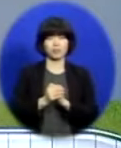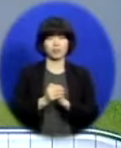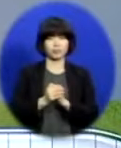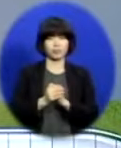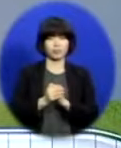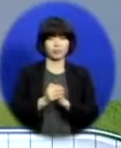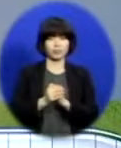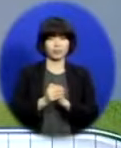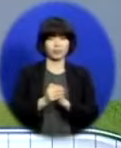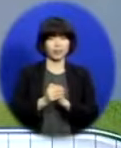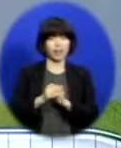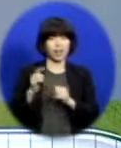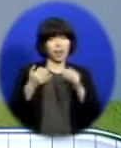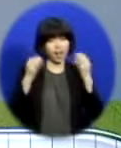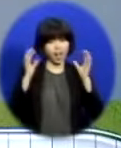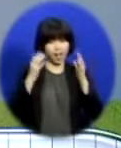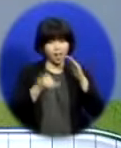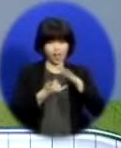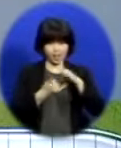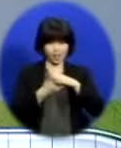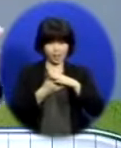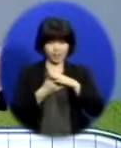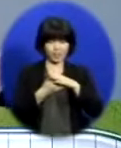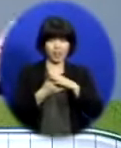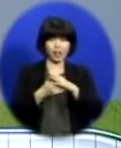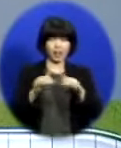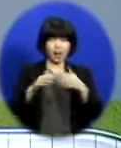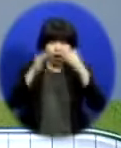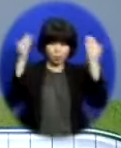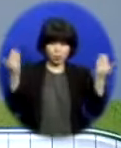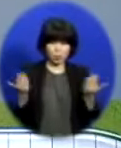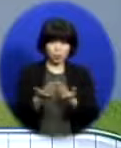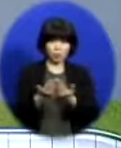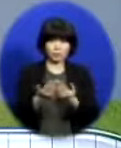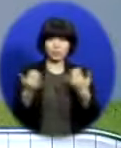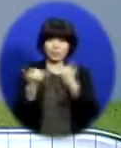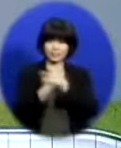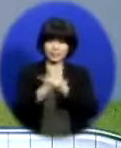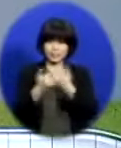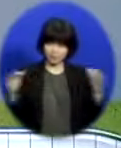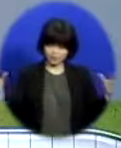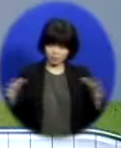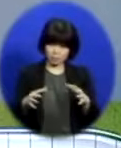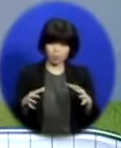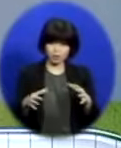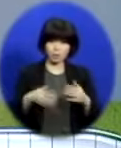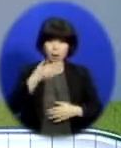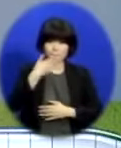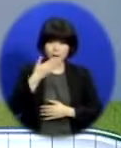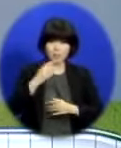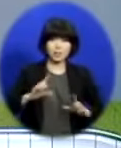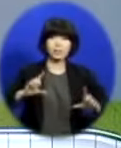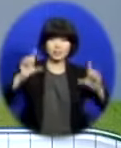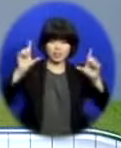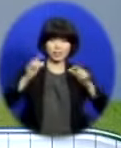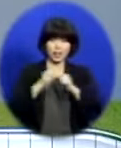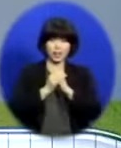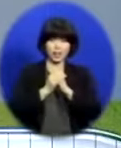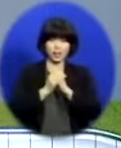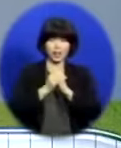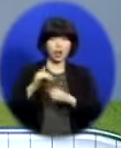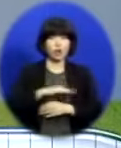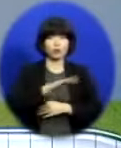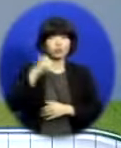같아요 어린아이가 온 일가친척들이 다 모여서 식사 하는 날 막 우리